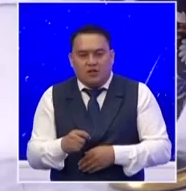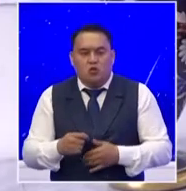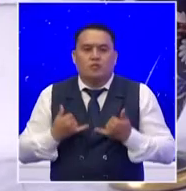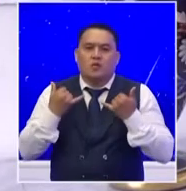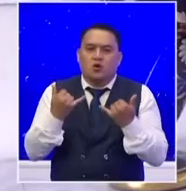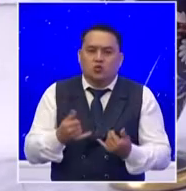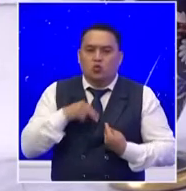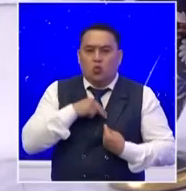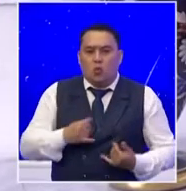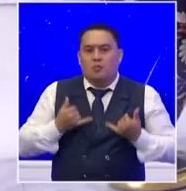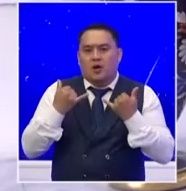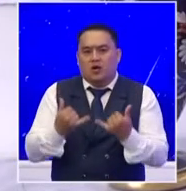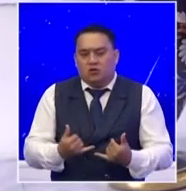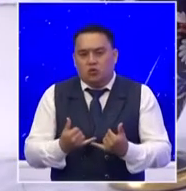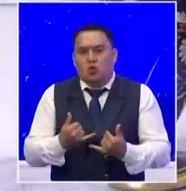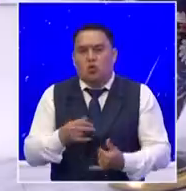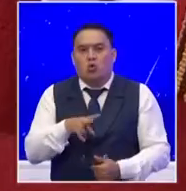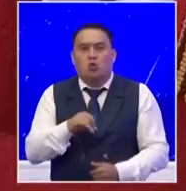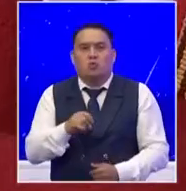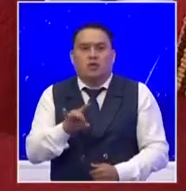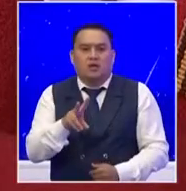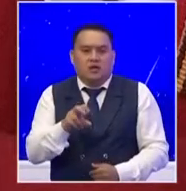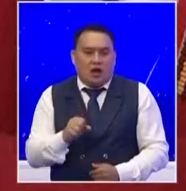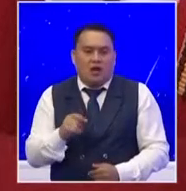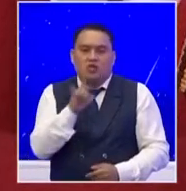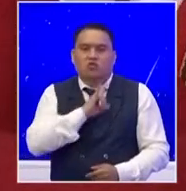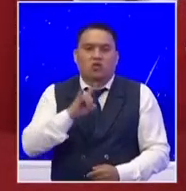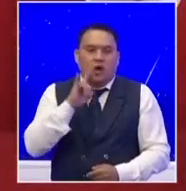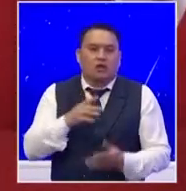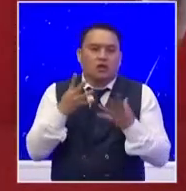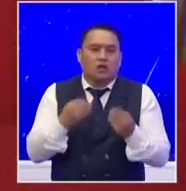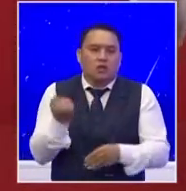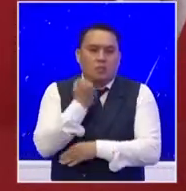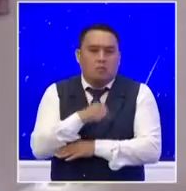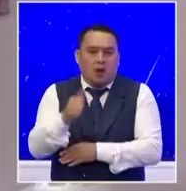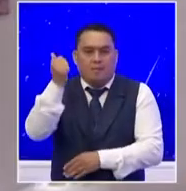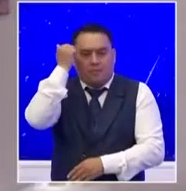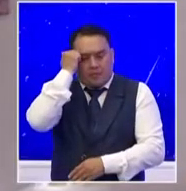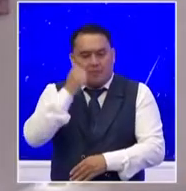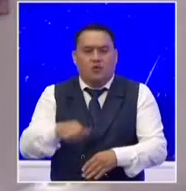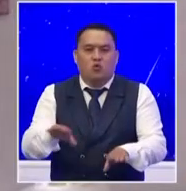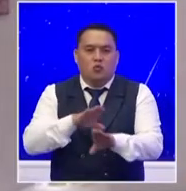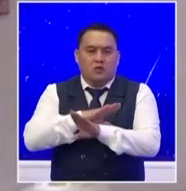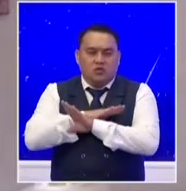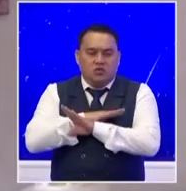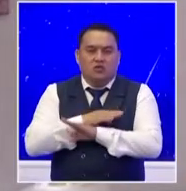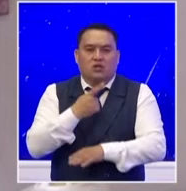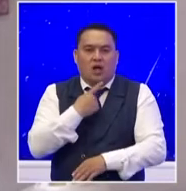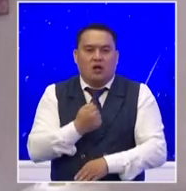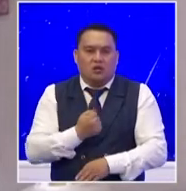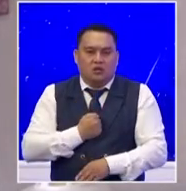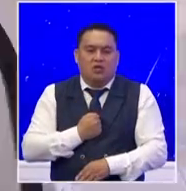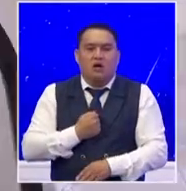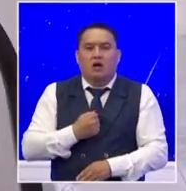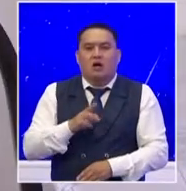ветеран труда, почетный донор Людмила Лутошкина. Для женщины День Победы – это день памяти павших воинов. А солдатская гречневая каша